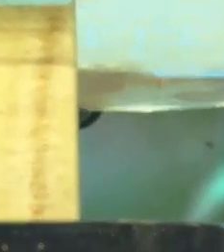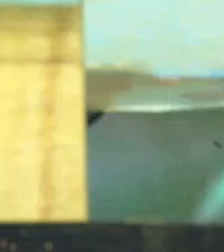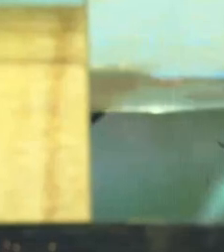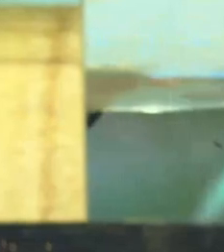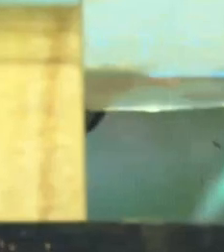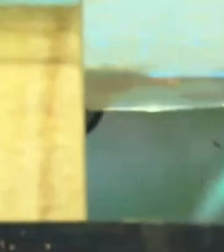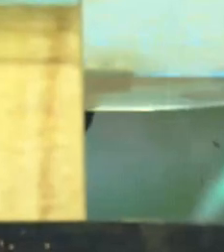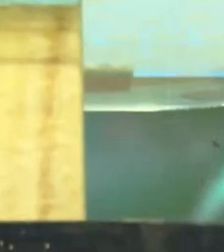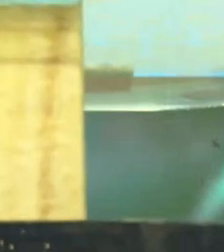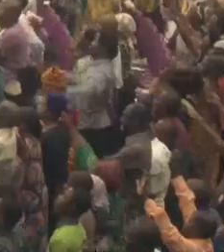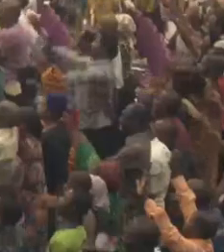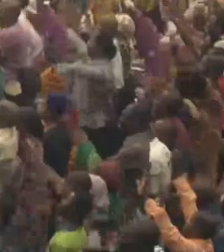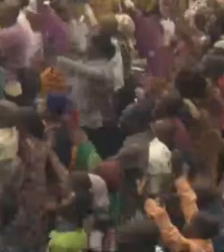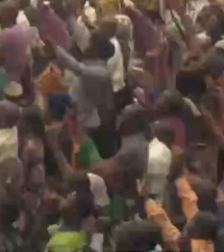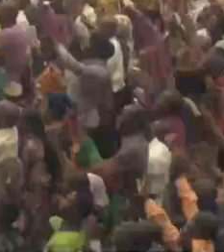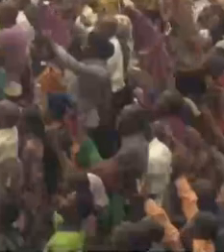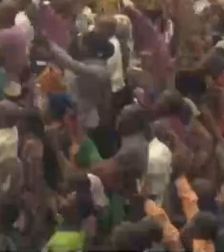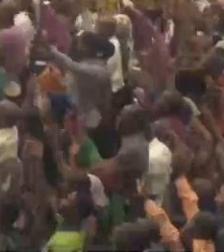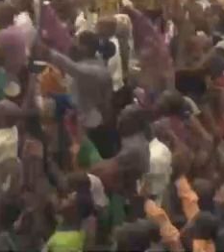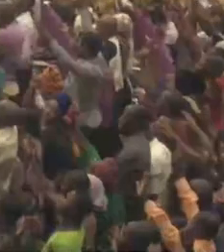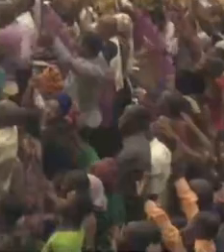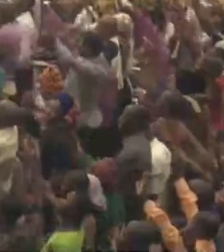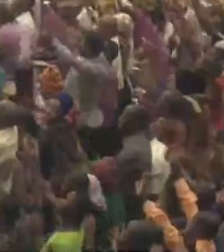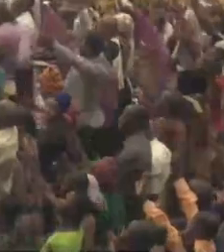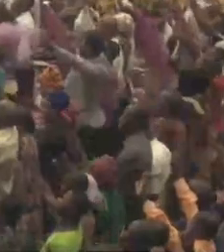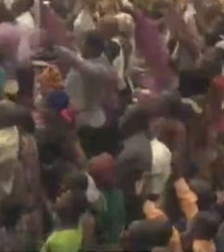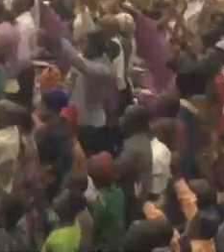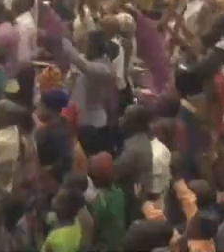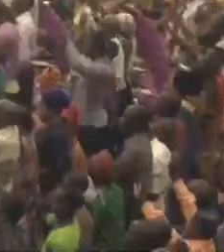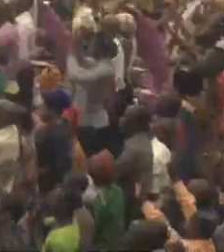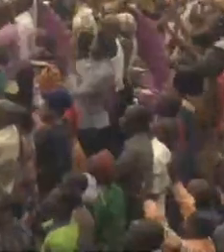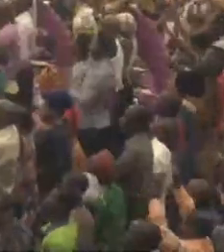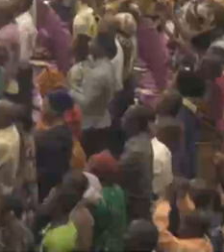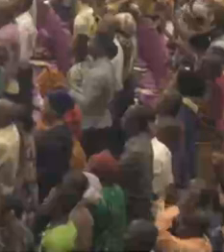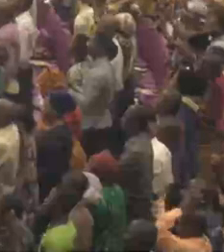Si vous êtes prêts pour la guérison totale, je dis gloire à Dieu.